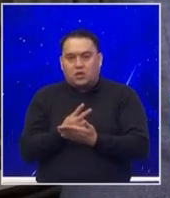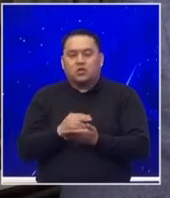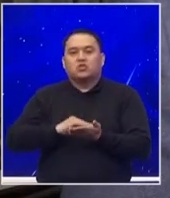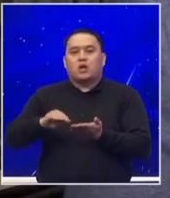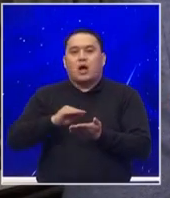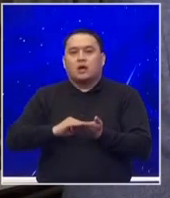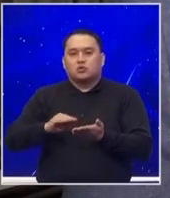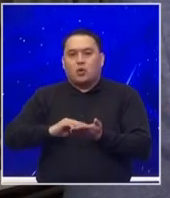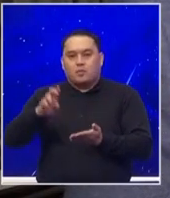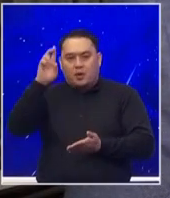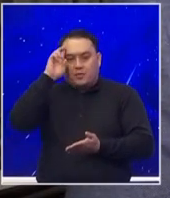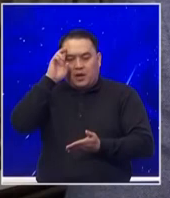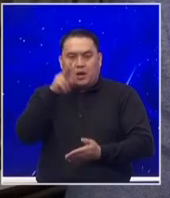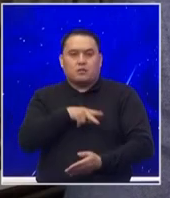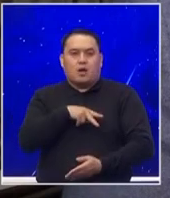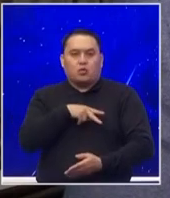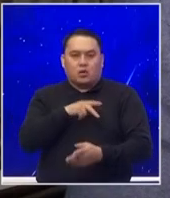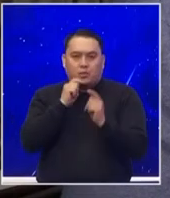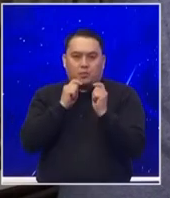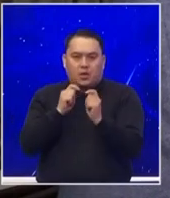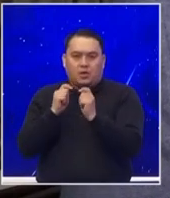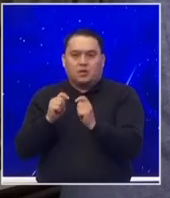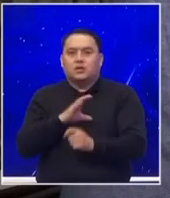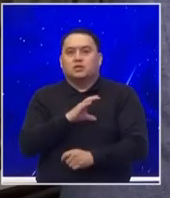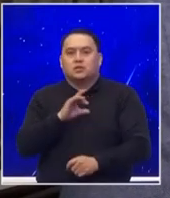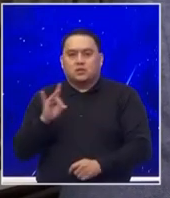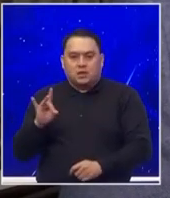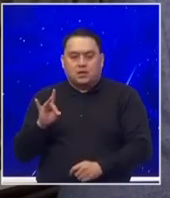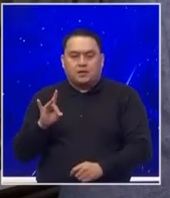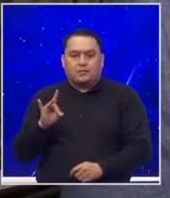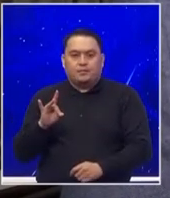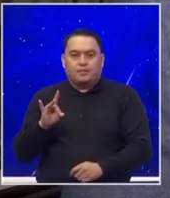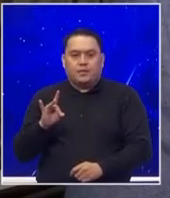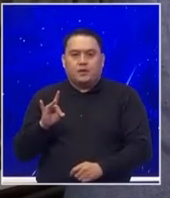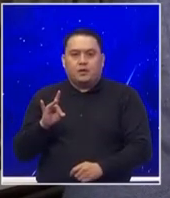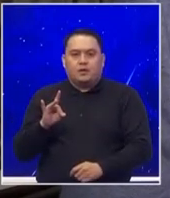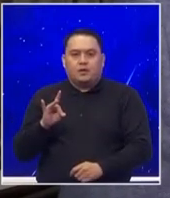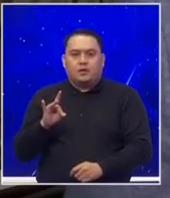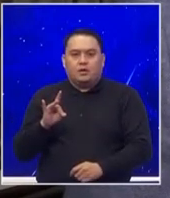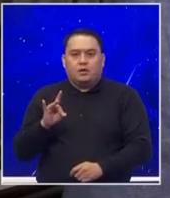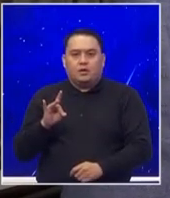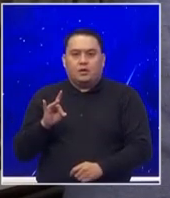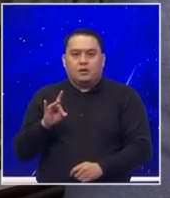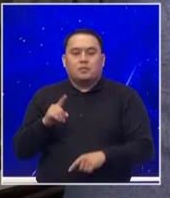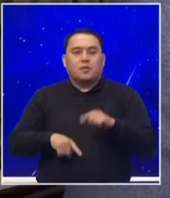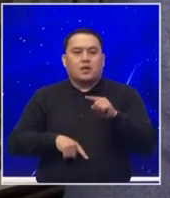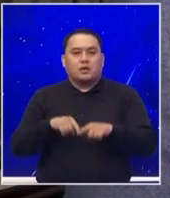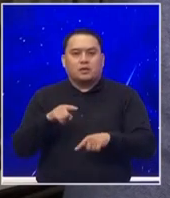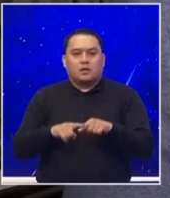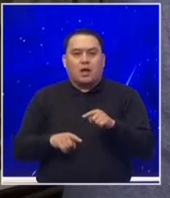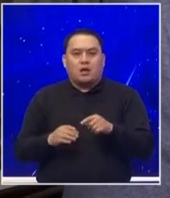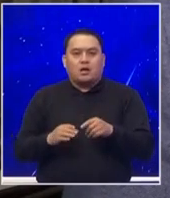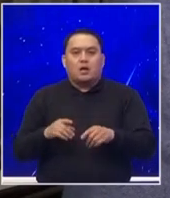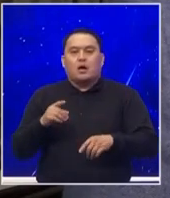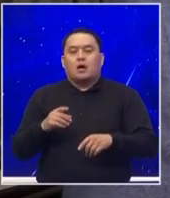жазушысы мемлекеттік сыйлықтың лауреаты атанды. Советтік Қазақстан тұсында Совет одағына алыс жақын мемлекеттерге танылған